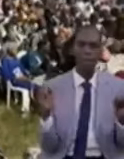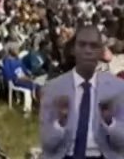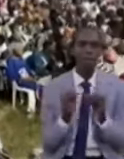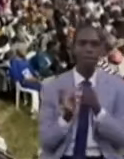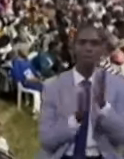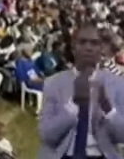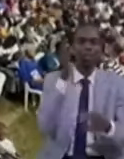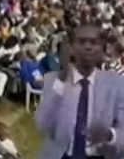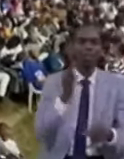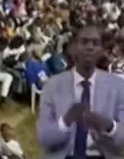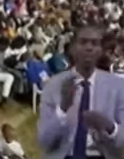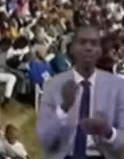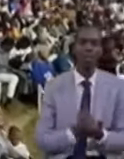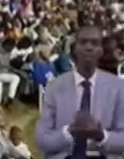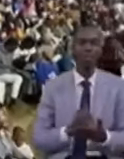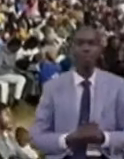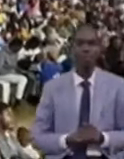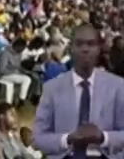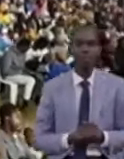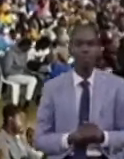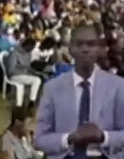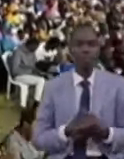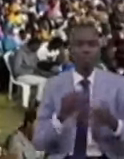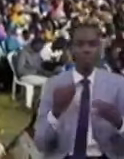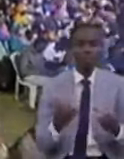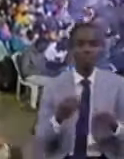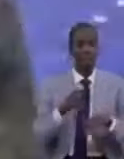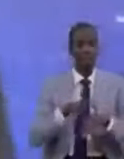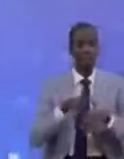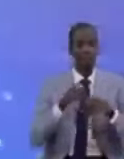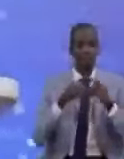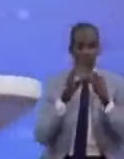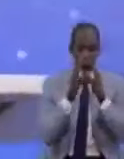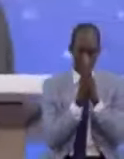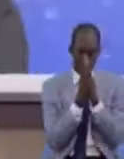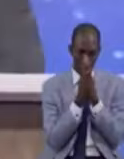Jésus la tête baissée les yeux